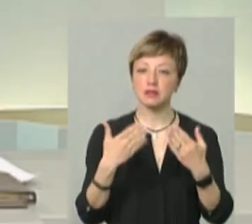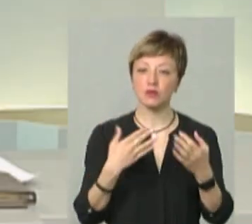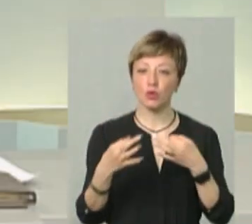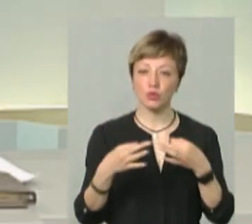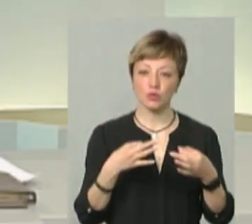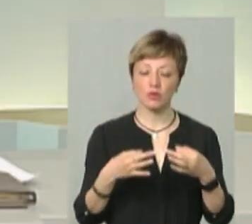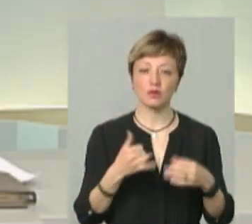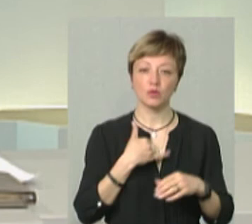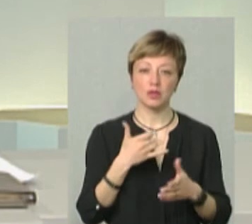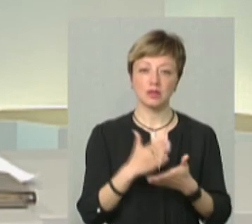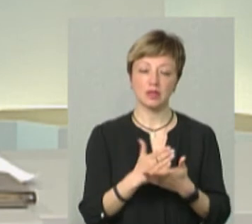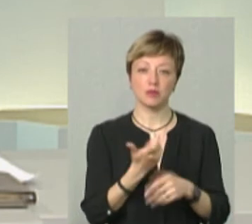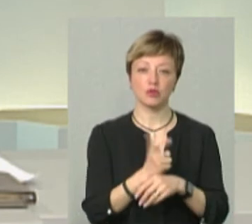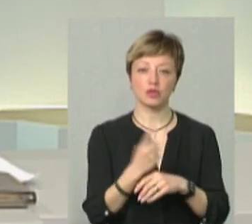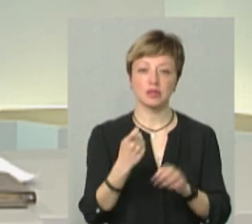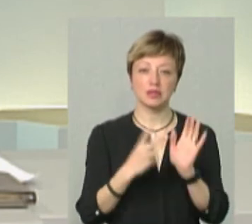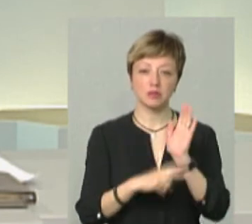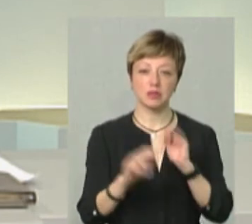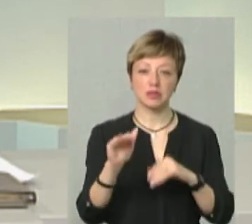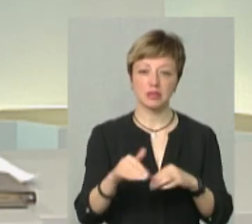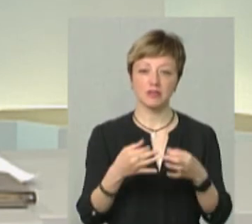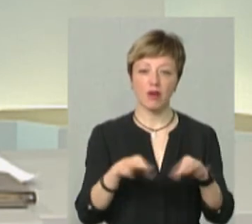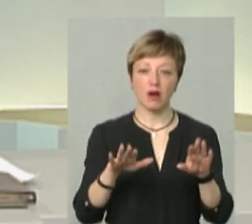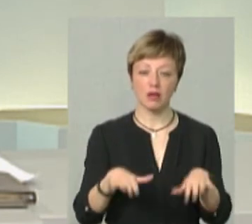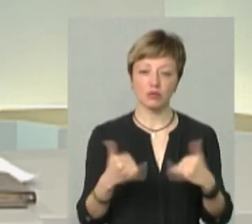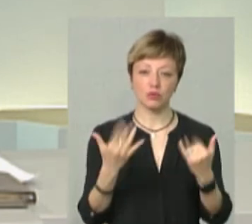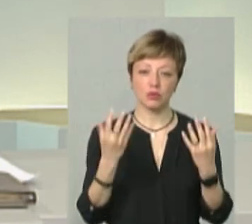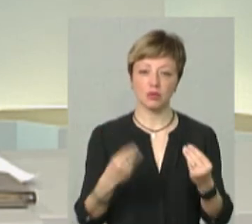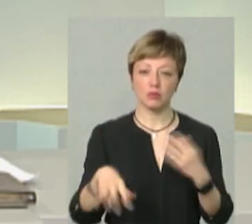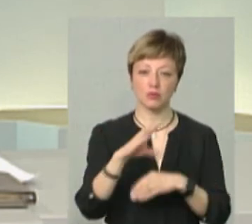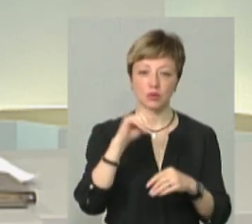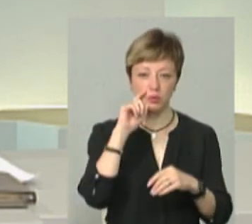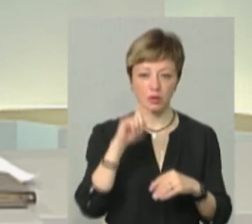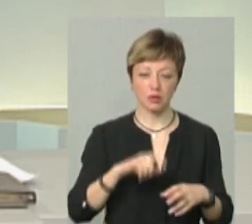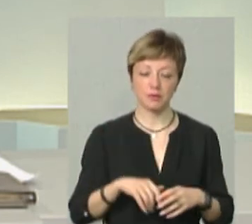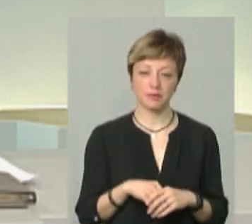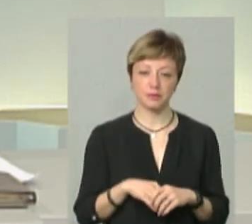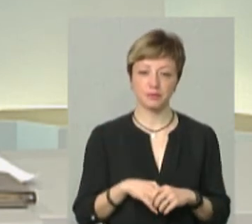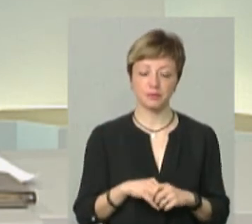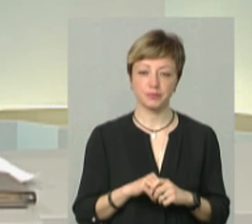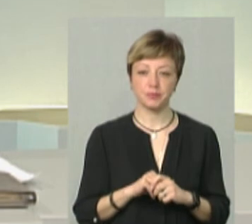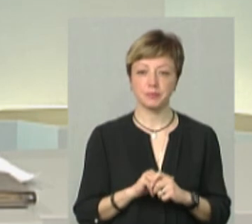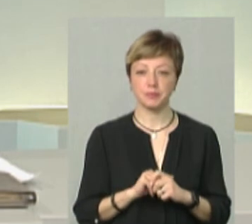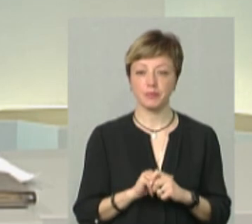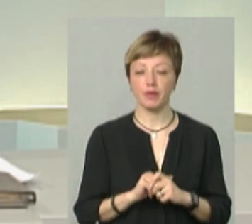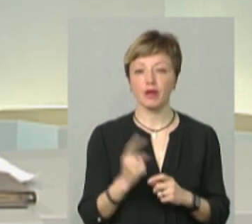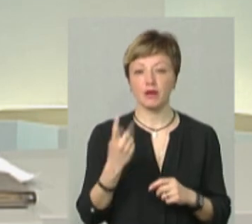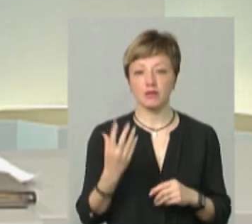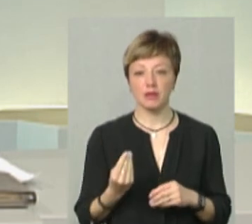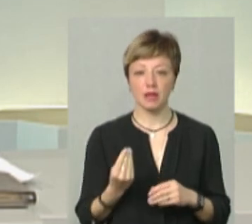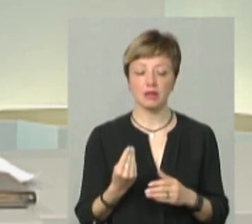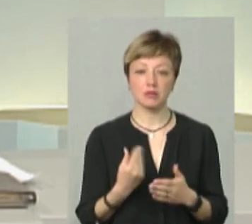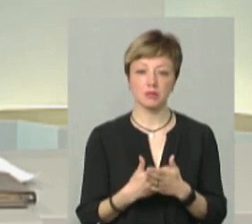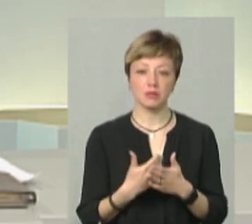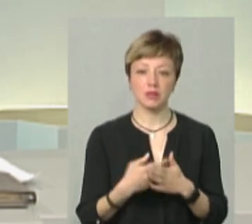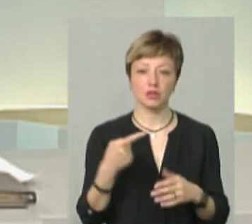проконсультуватися. У нас є більше 170 тисяч вакансій на сьогоднішній день по всій Україні. От, в день ми оперуємо